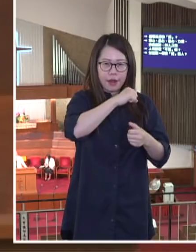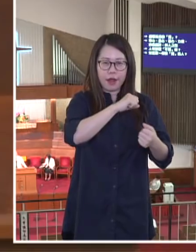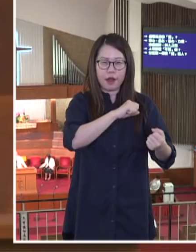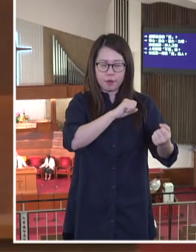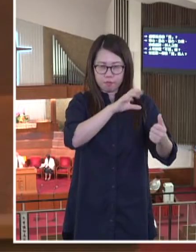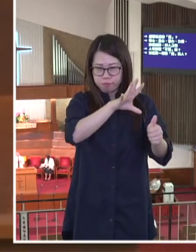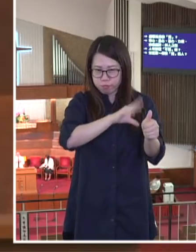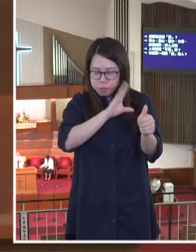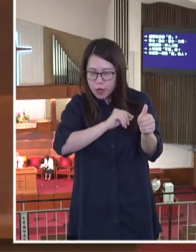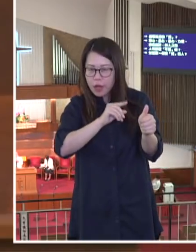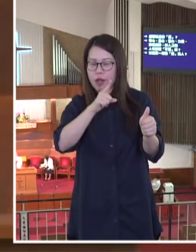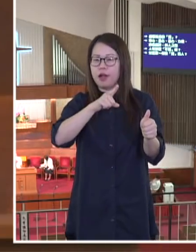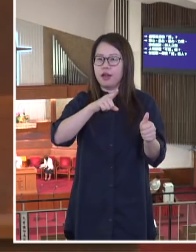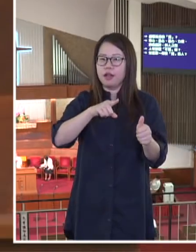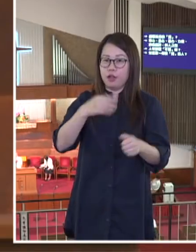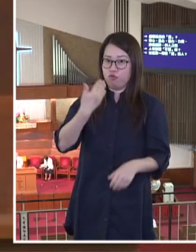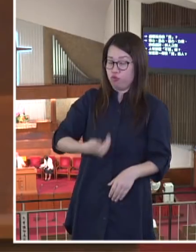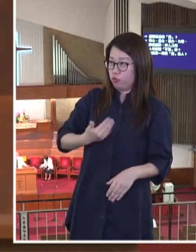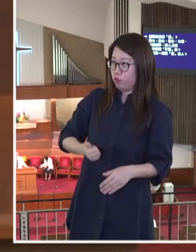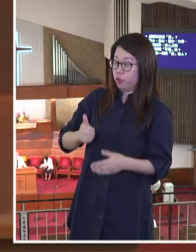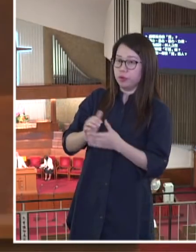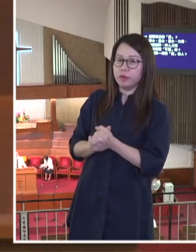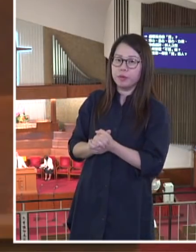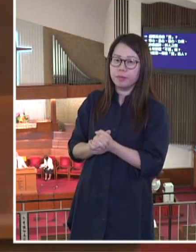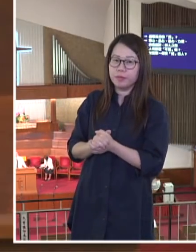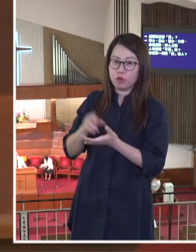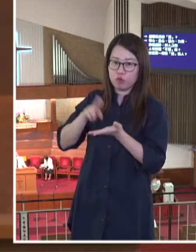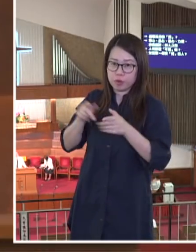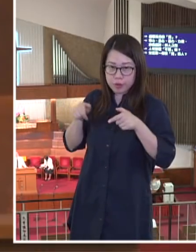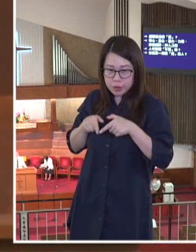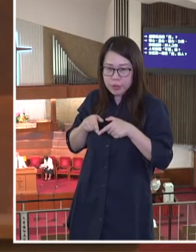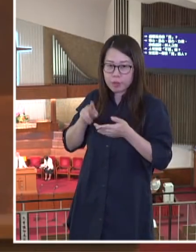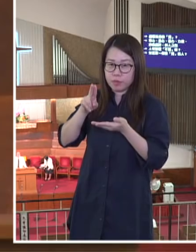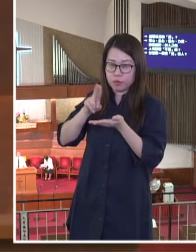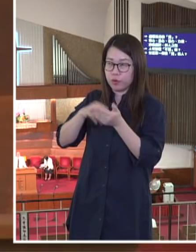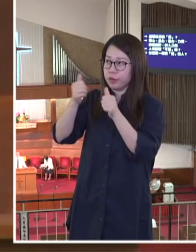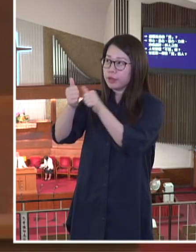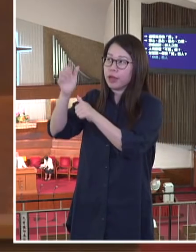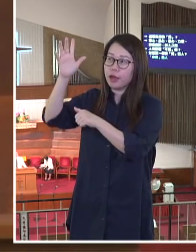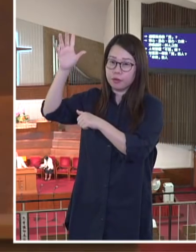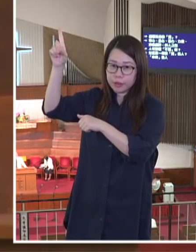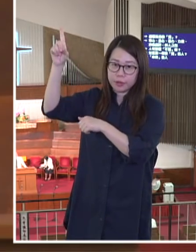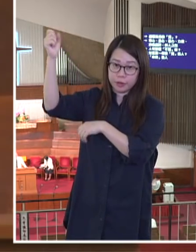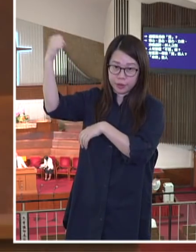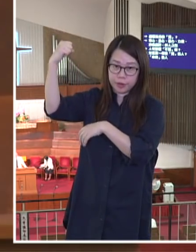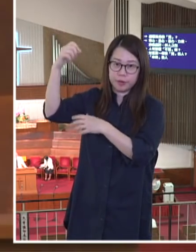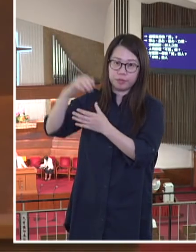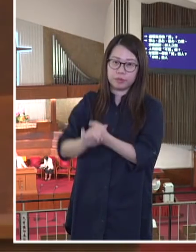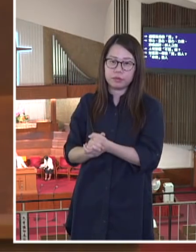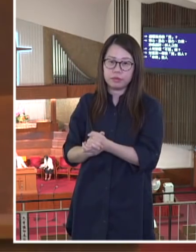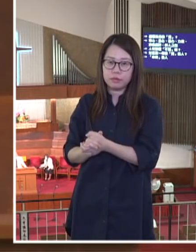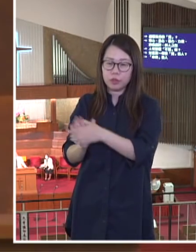心，神嘅应许。满载在你的生命里面，同时更加要小心一些自